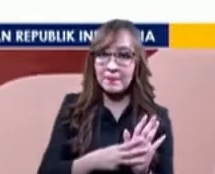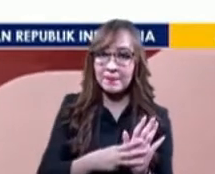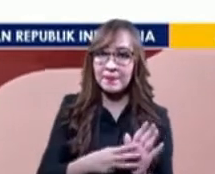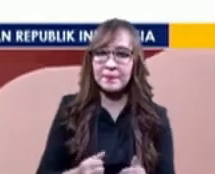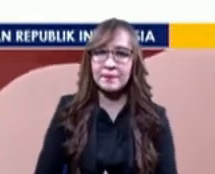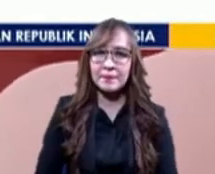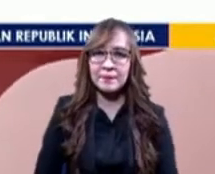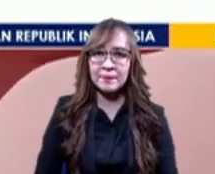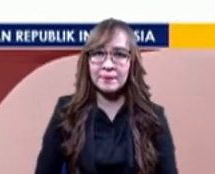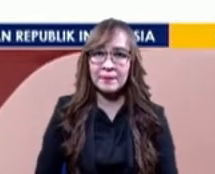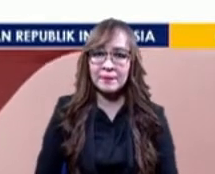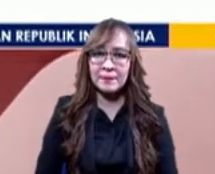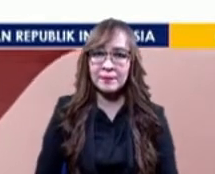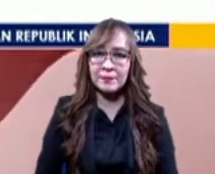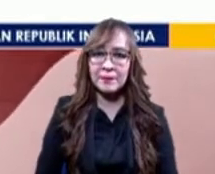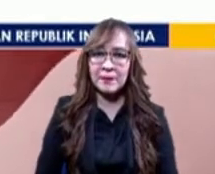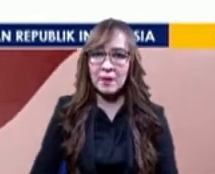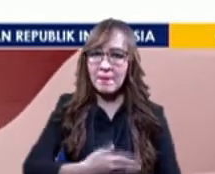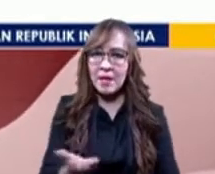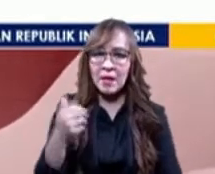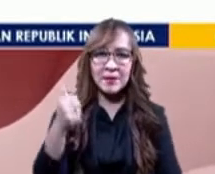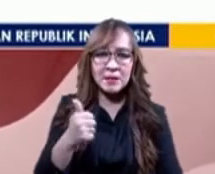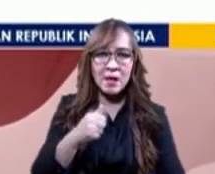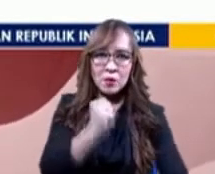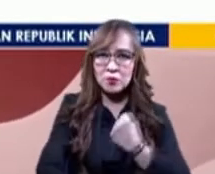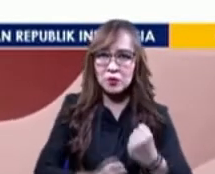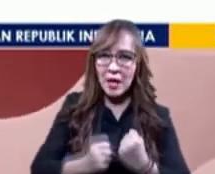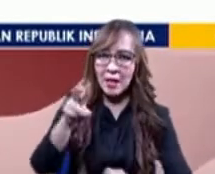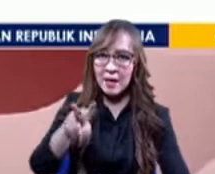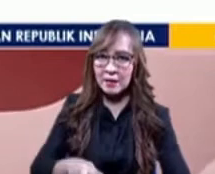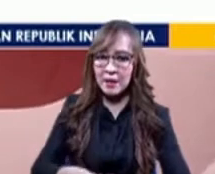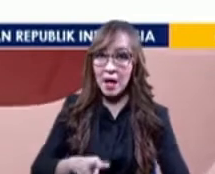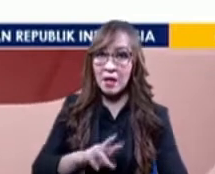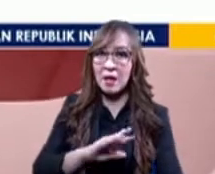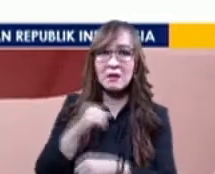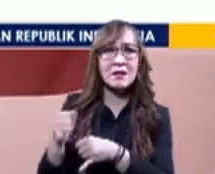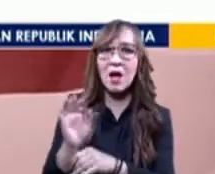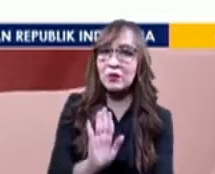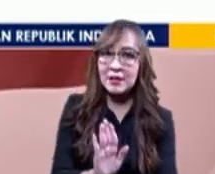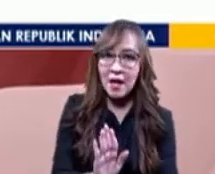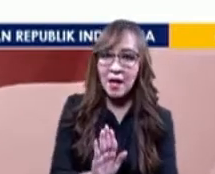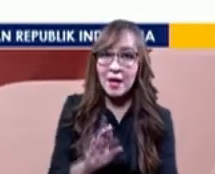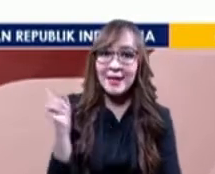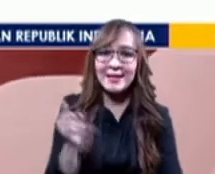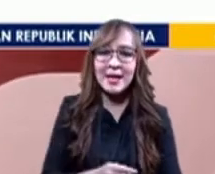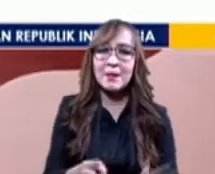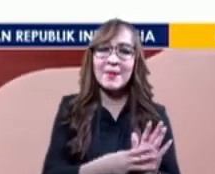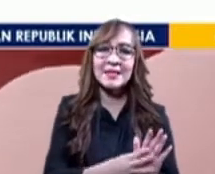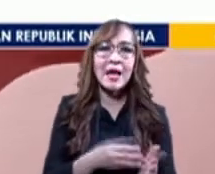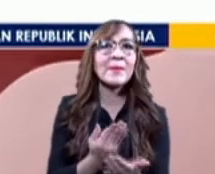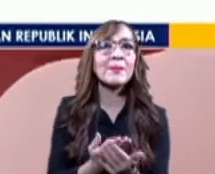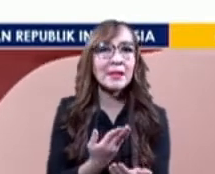subsidi bunganya, mereka bisa berusaha kembali, cash flow-nya tidak terganggu, kita juga mendorong dari sisi demand, supaya masyarakat belanja